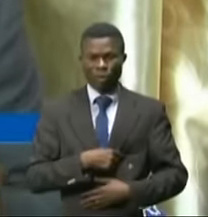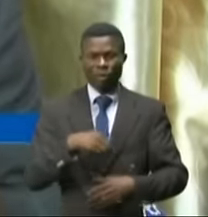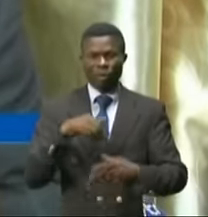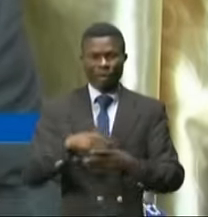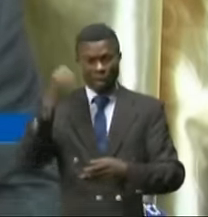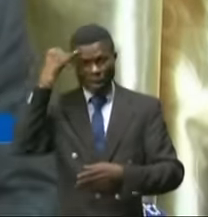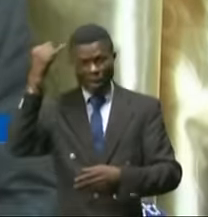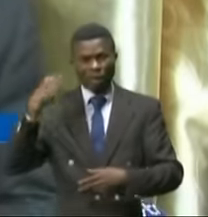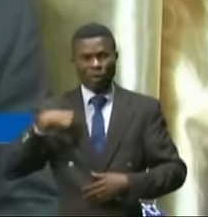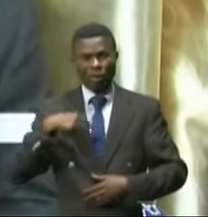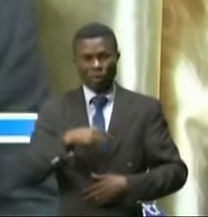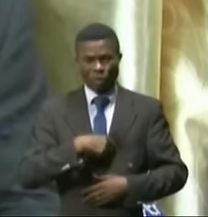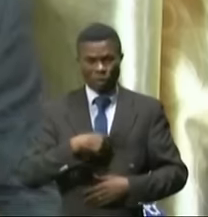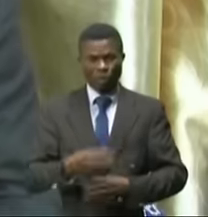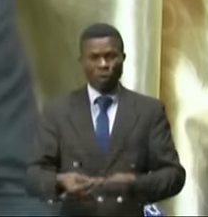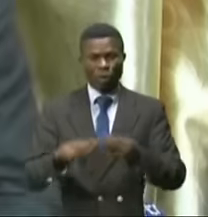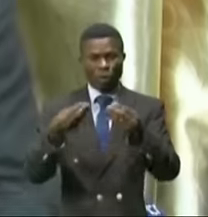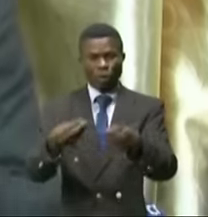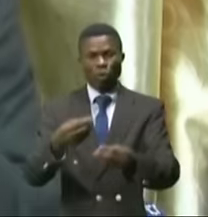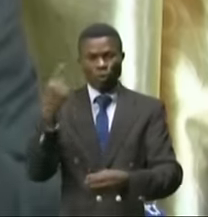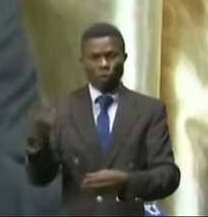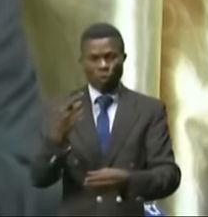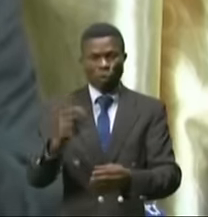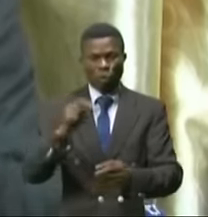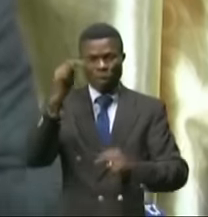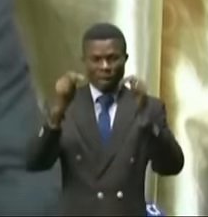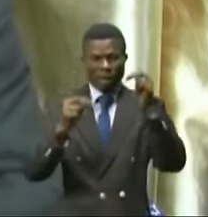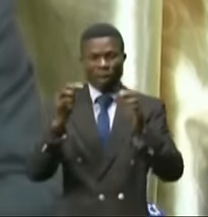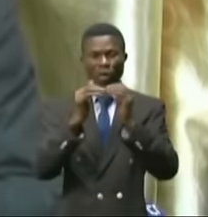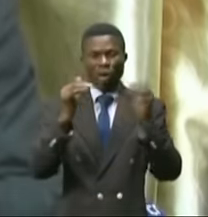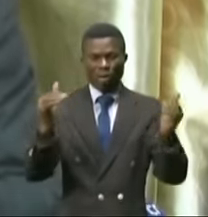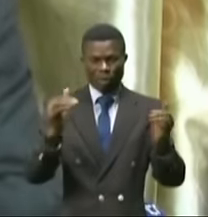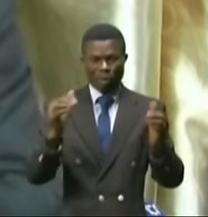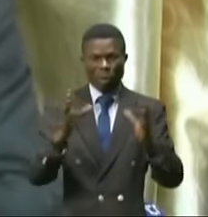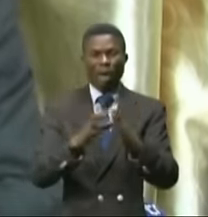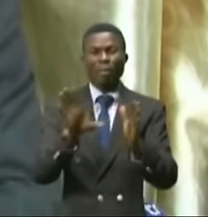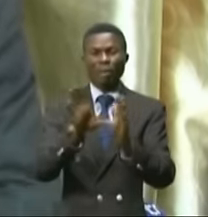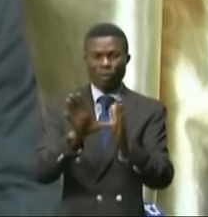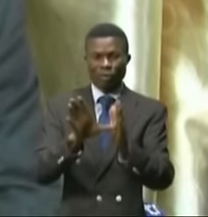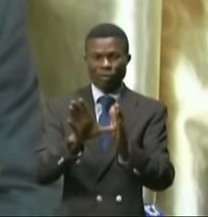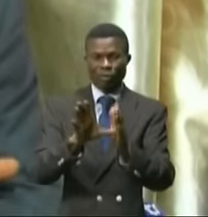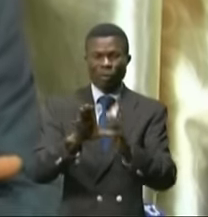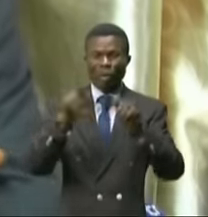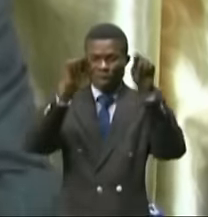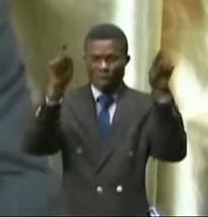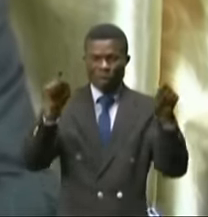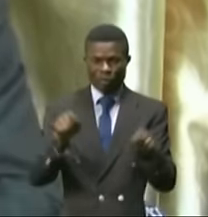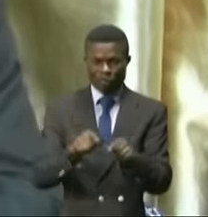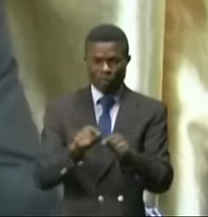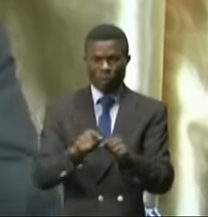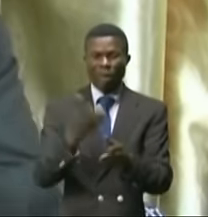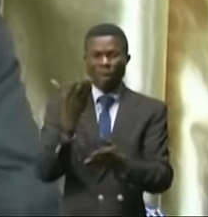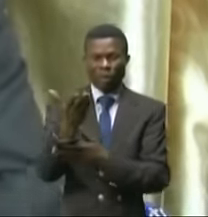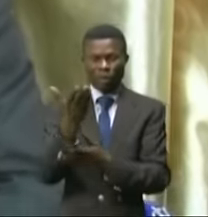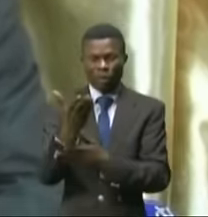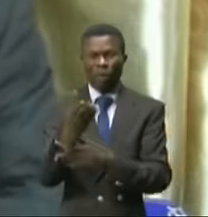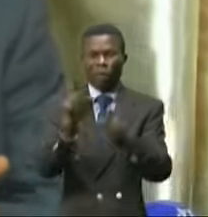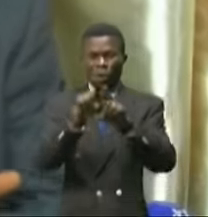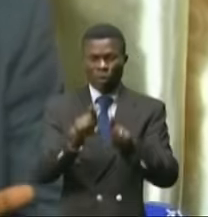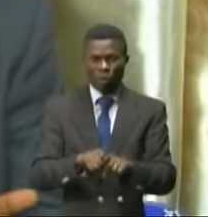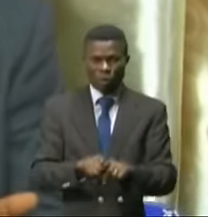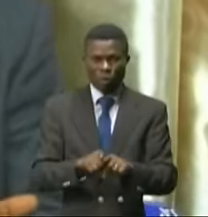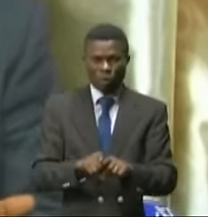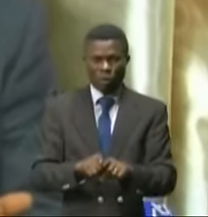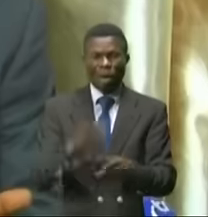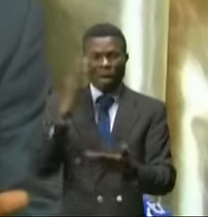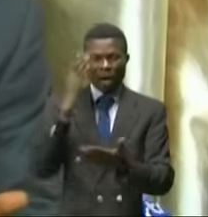réalisations graphiques, nous mettons toujours la dimension de la paix avec les images et les messages qui appellent, bien sûr, à ce que